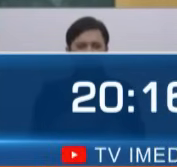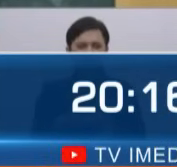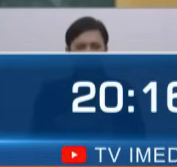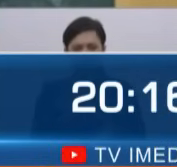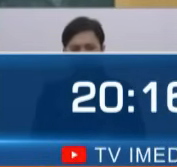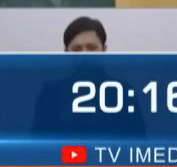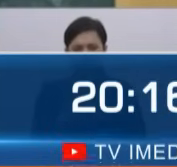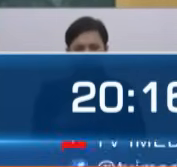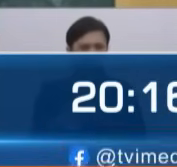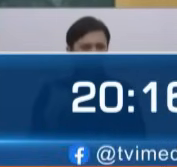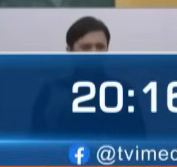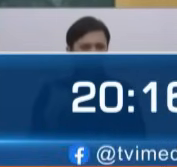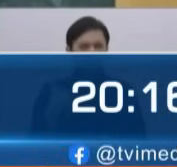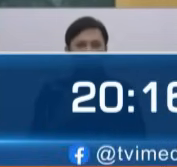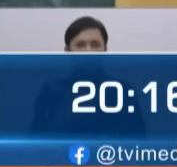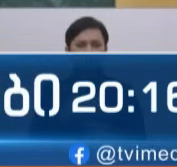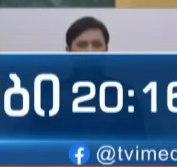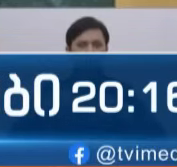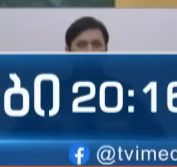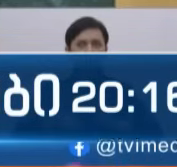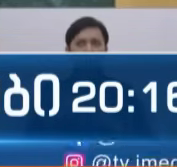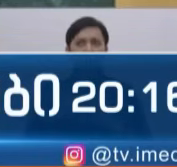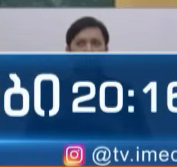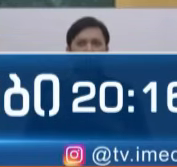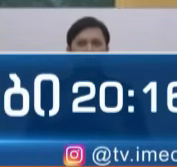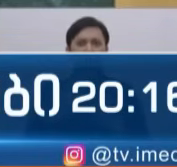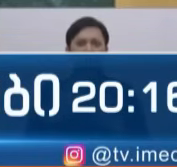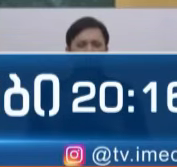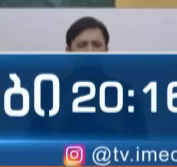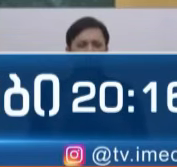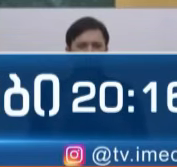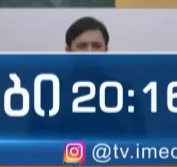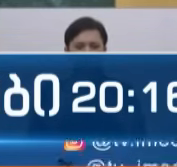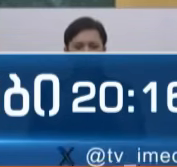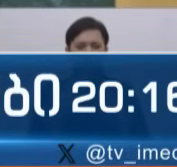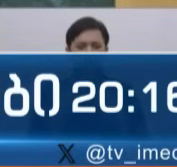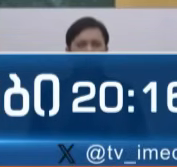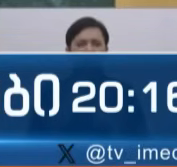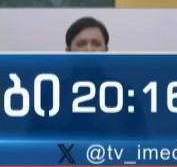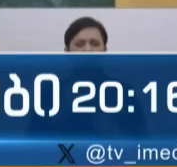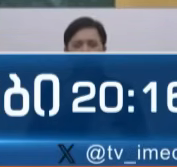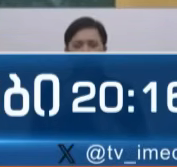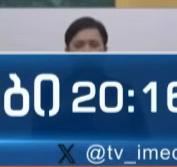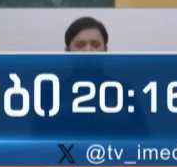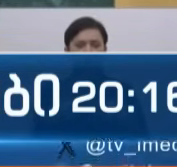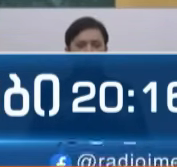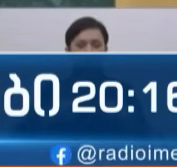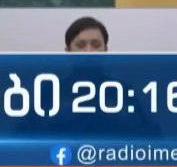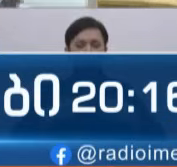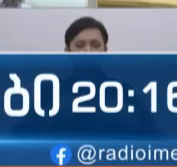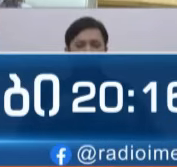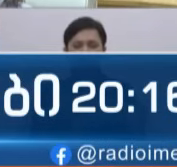ადამიანის ღირსება და ძირითადი უფლებები, არჩევნების ტოტალური გაღალბება, გრესოდებული ელიტური კორუფცია,